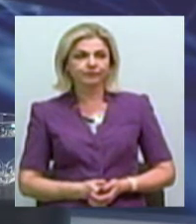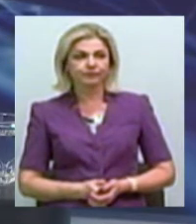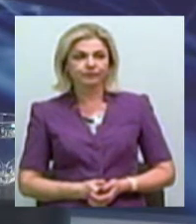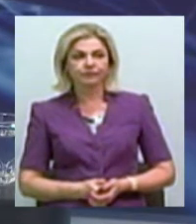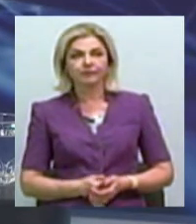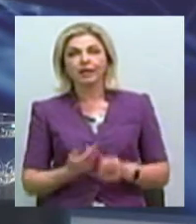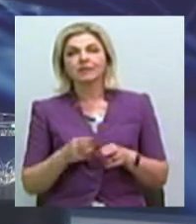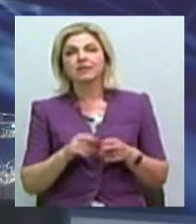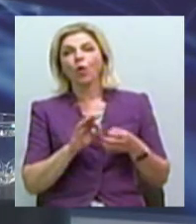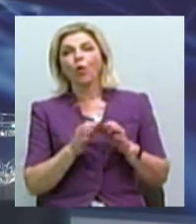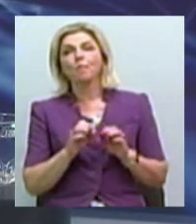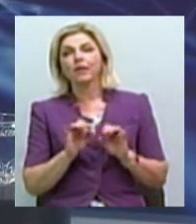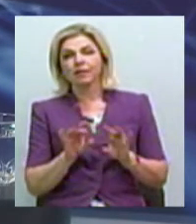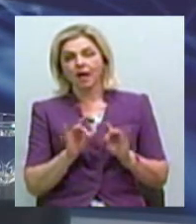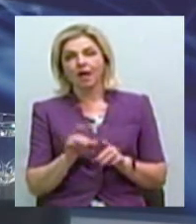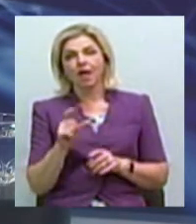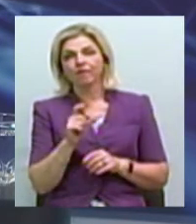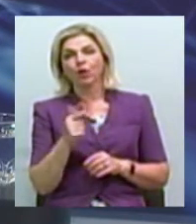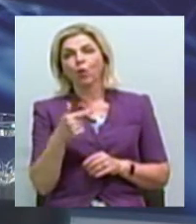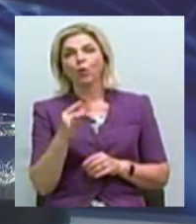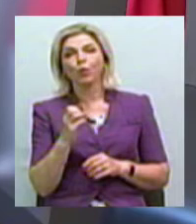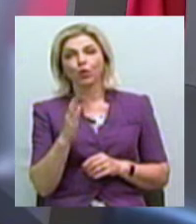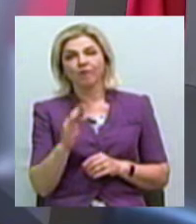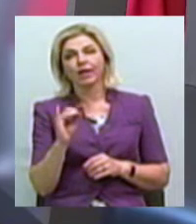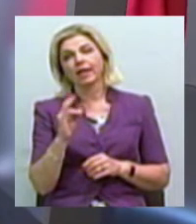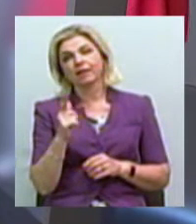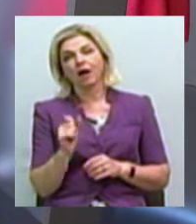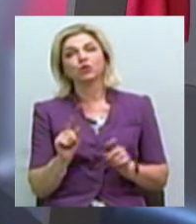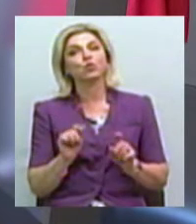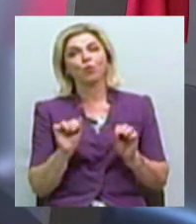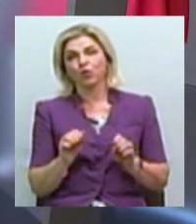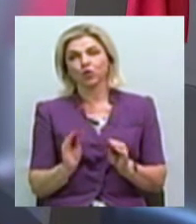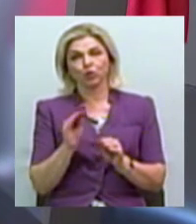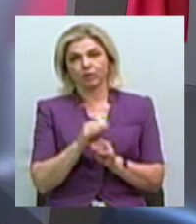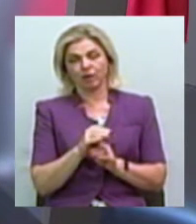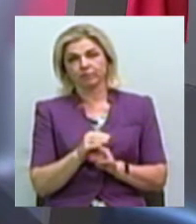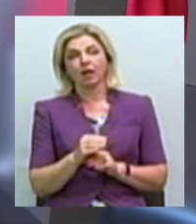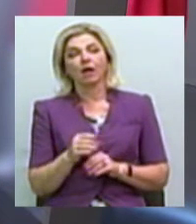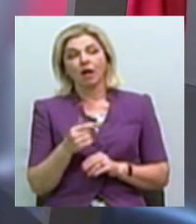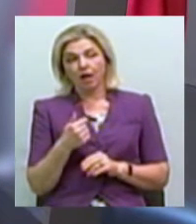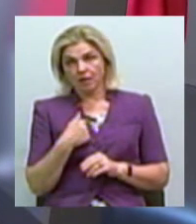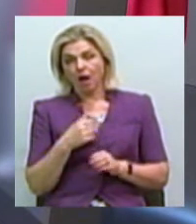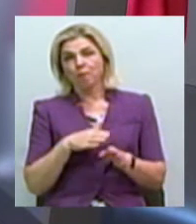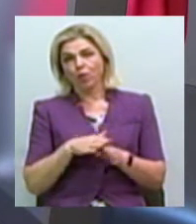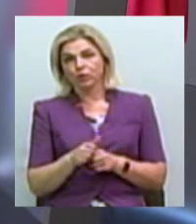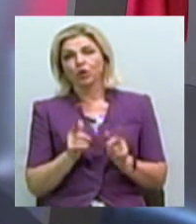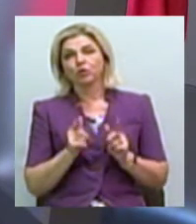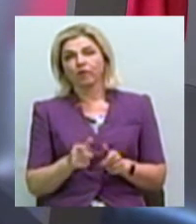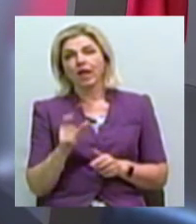Це був коментар Євгена Горбурова. Інга, будь ласка, що ти можеш додати? Я абсолютно погоджуюся із Євгеном